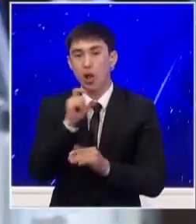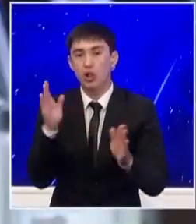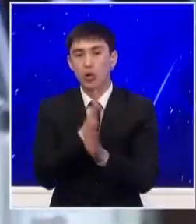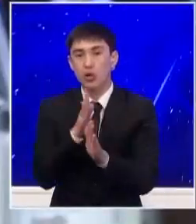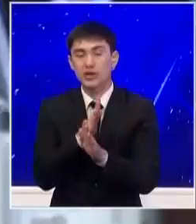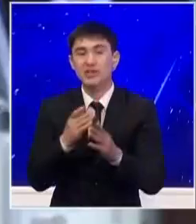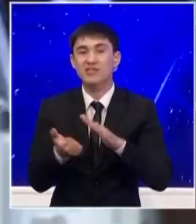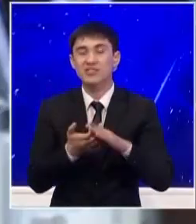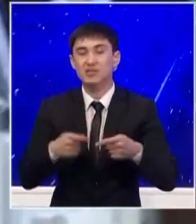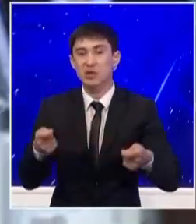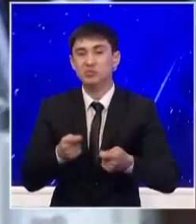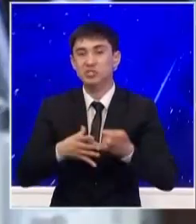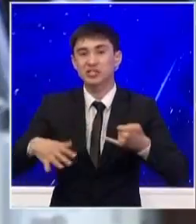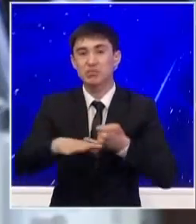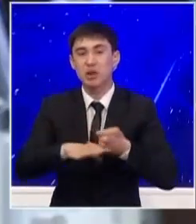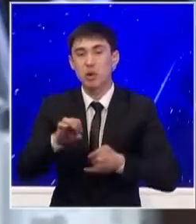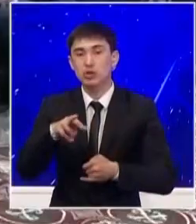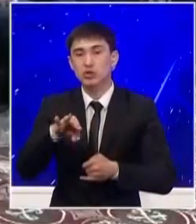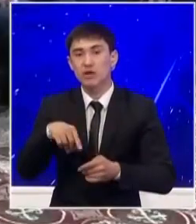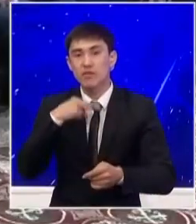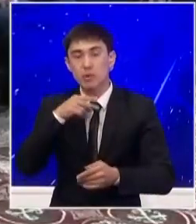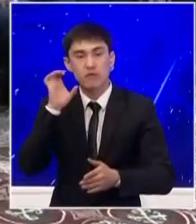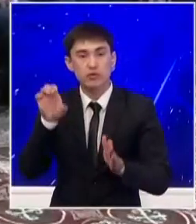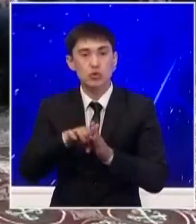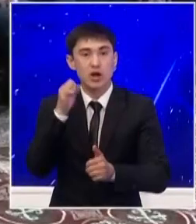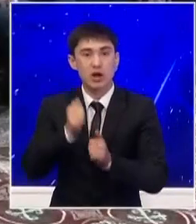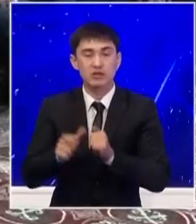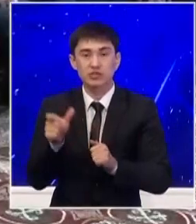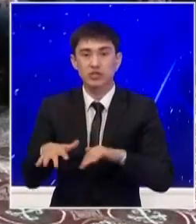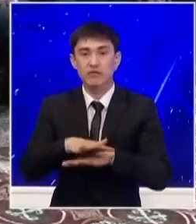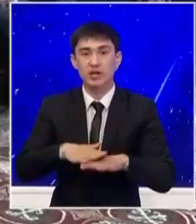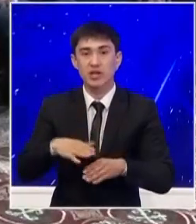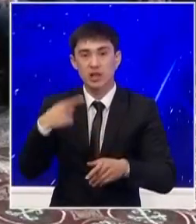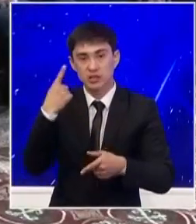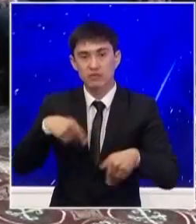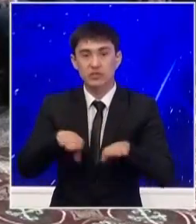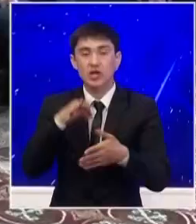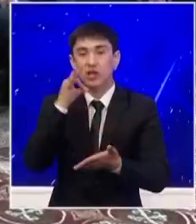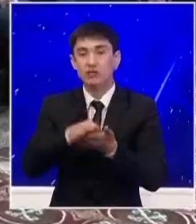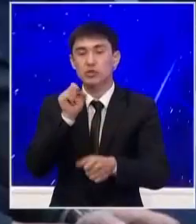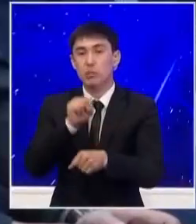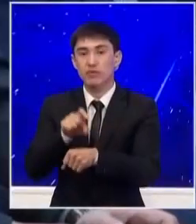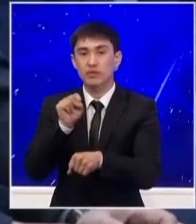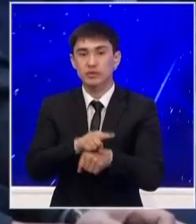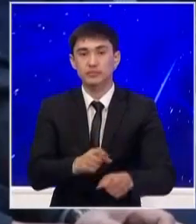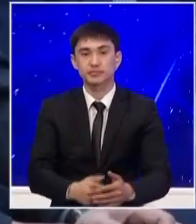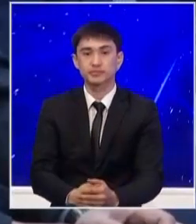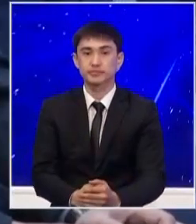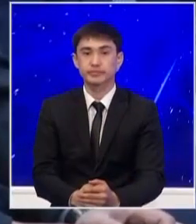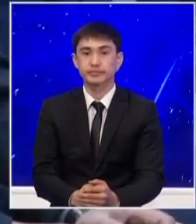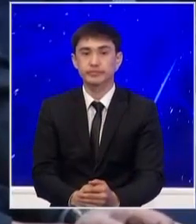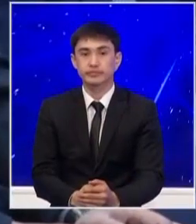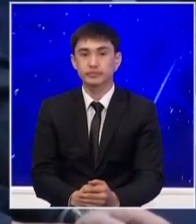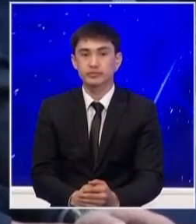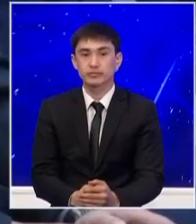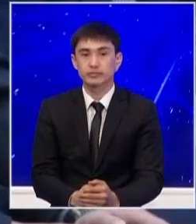дефицита пастбищных земель. Марат Султангазиев внимательно выслушал каждого жителя и дал соответствующие поручения ответственным лицам.